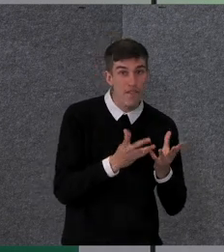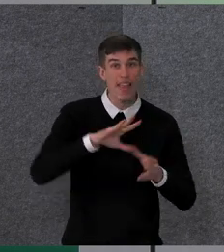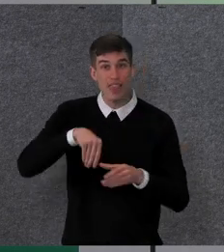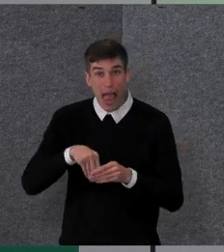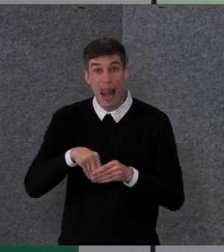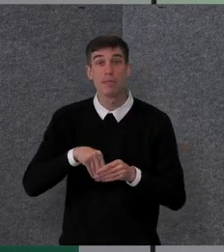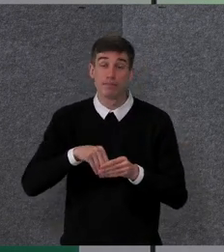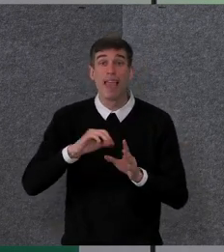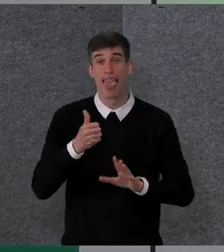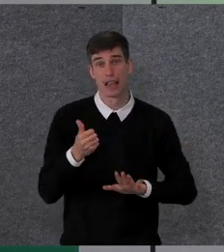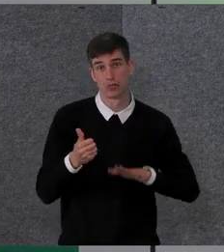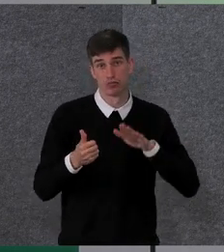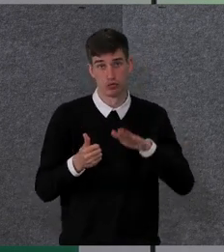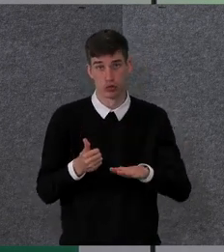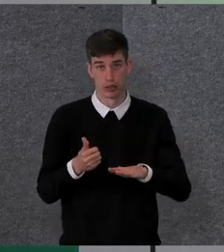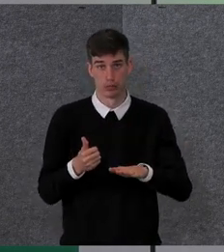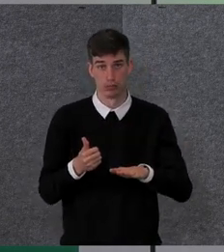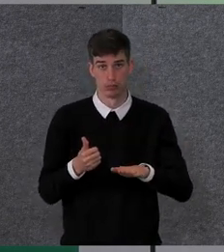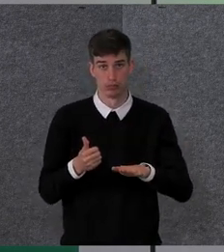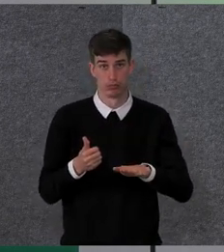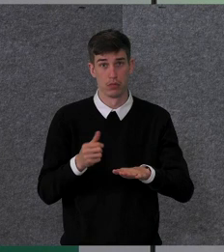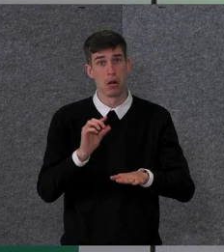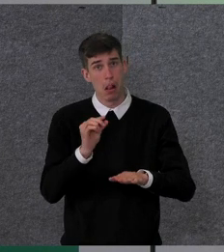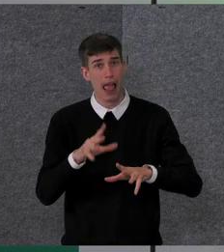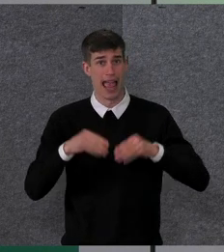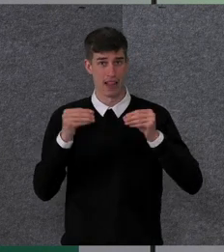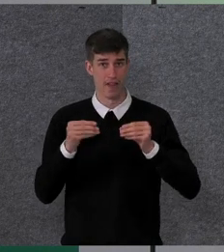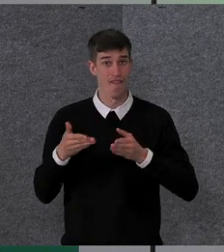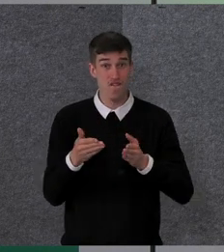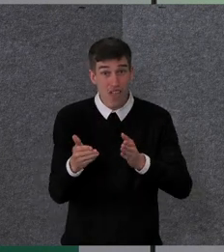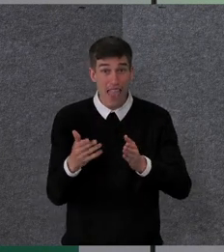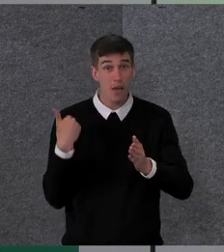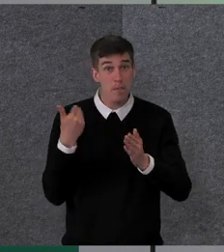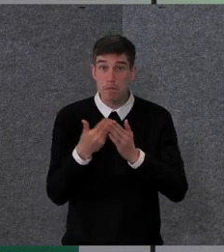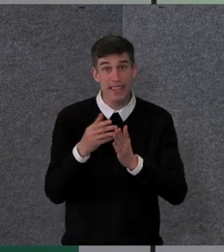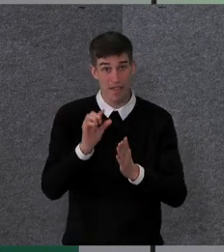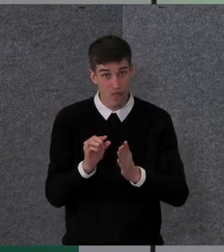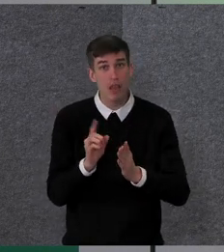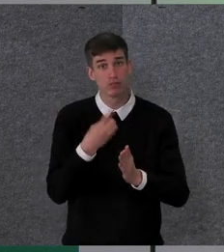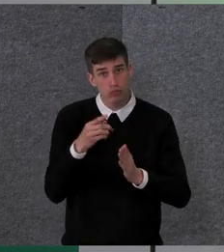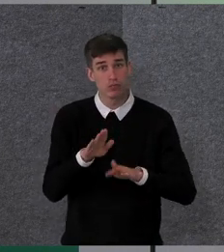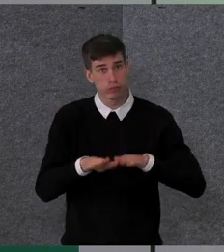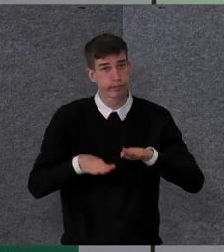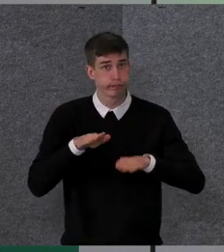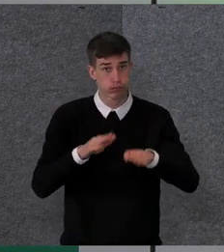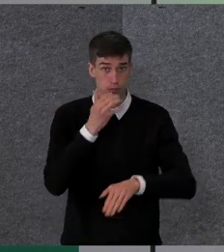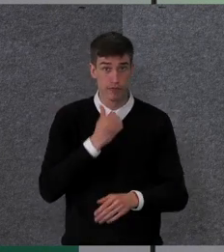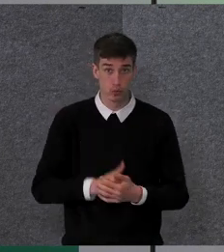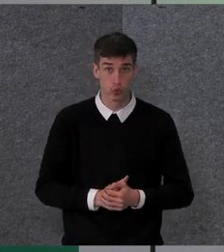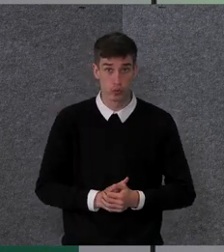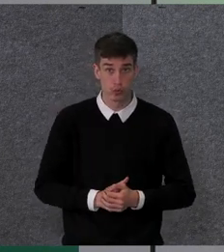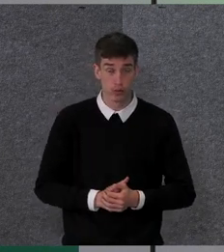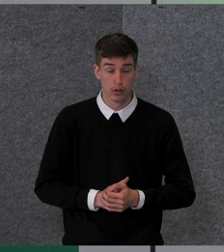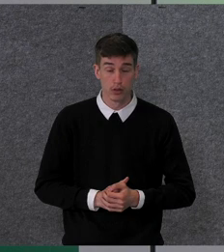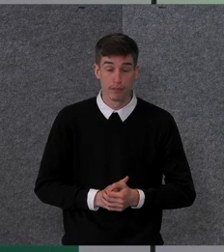ersten Schritt machen. Und das ist nur ein Teil des Weges, den wir gehen wollen. Wir wissen aber auch, dass dieser Weg noch von vielen